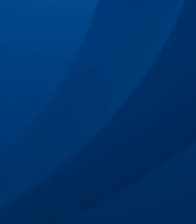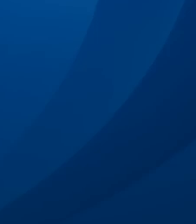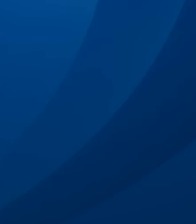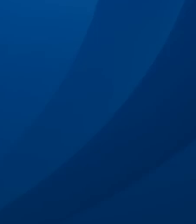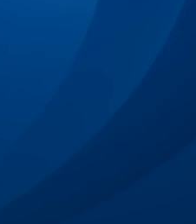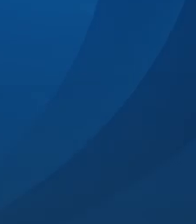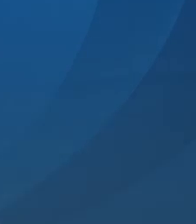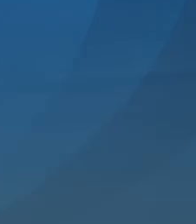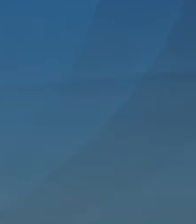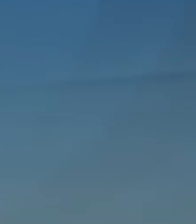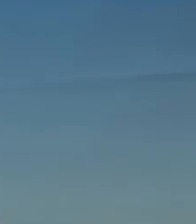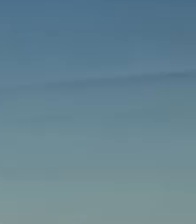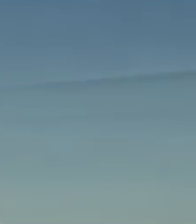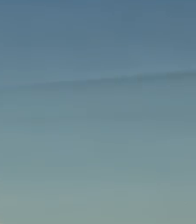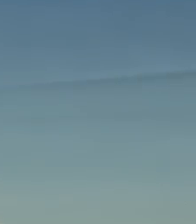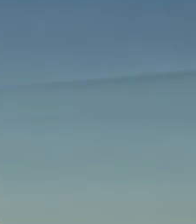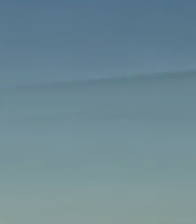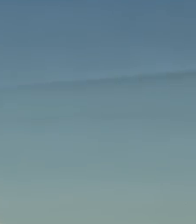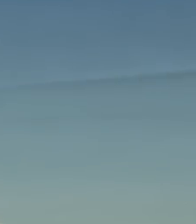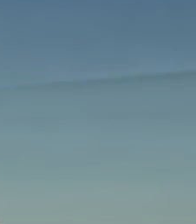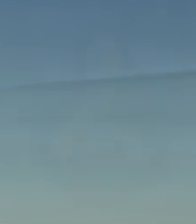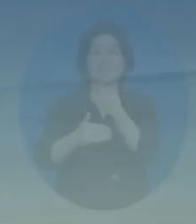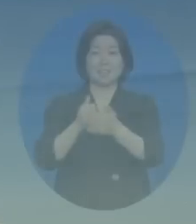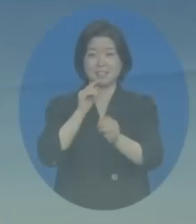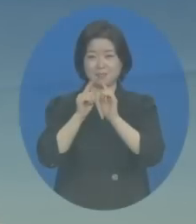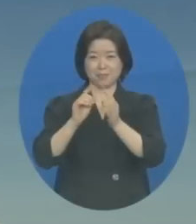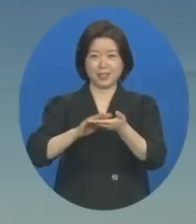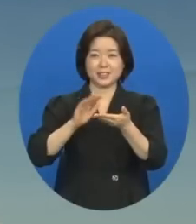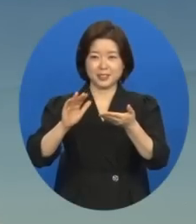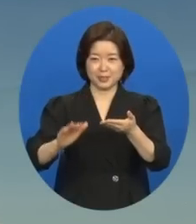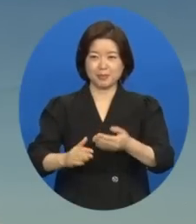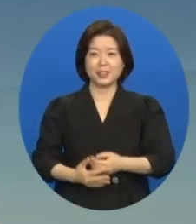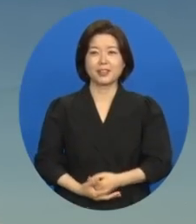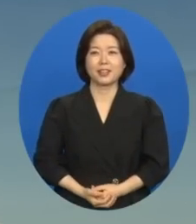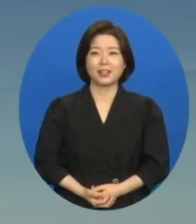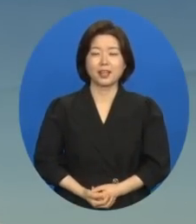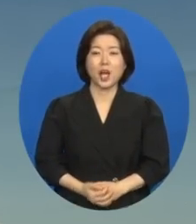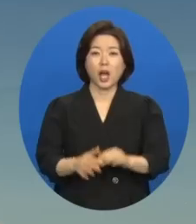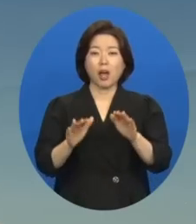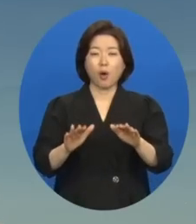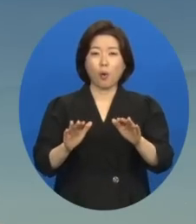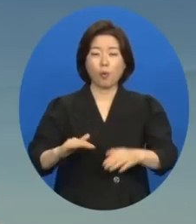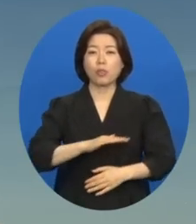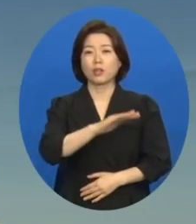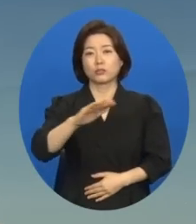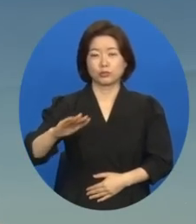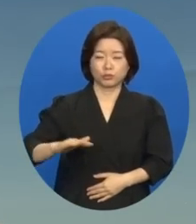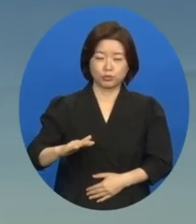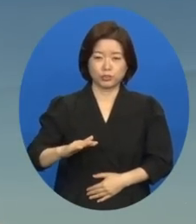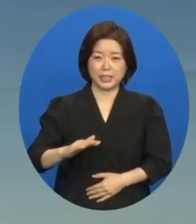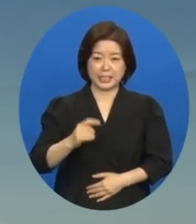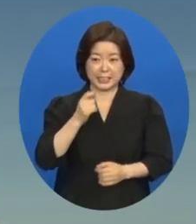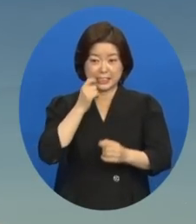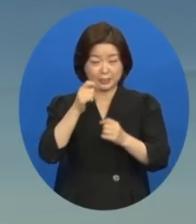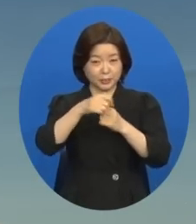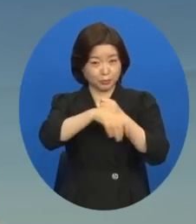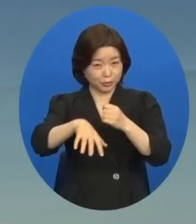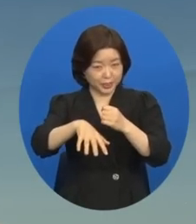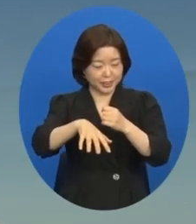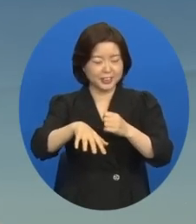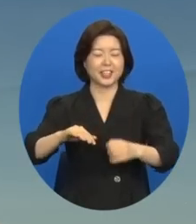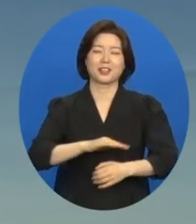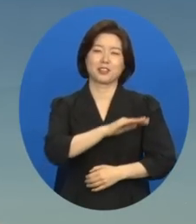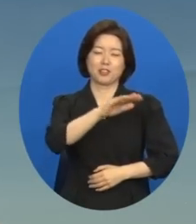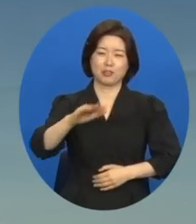가지라. 아멘. 하나님 말씀입니다. 오늘 우리의 무기라고 하는 제목으로 여러분과